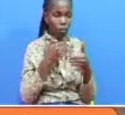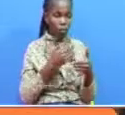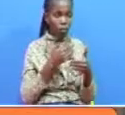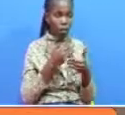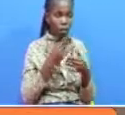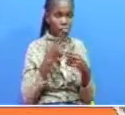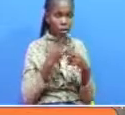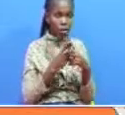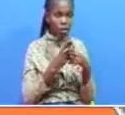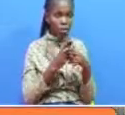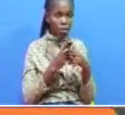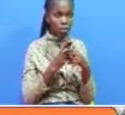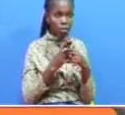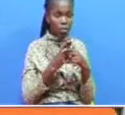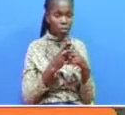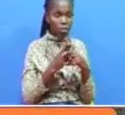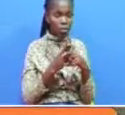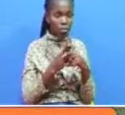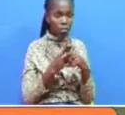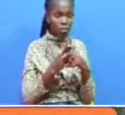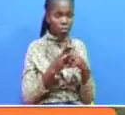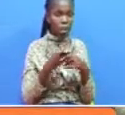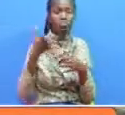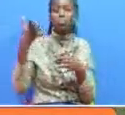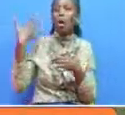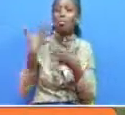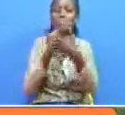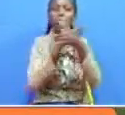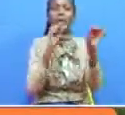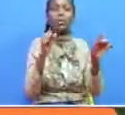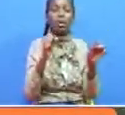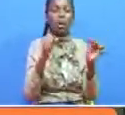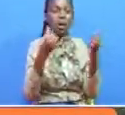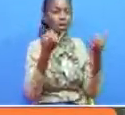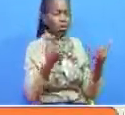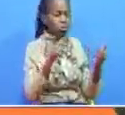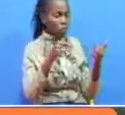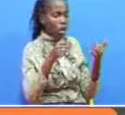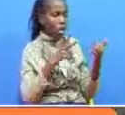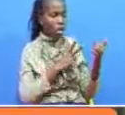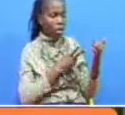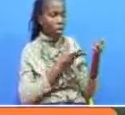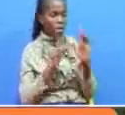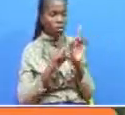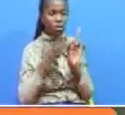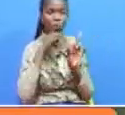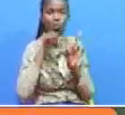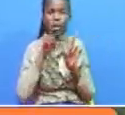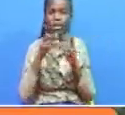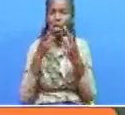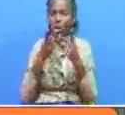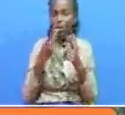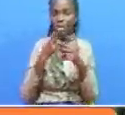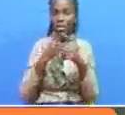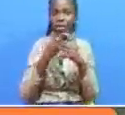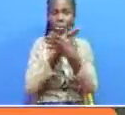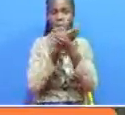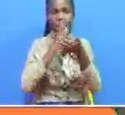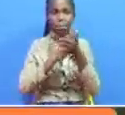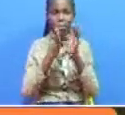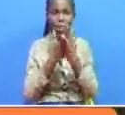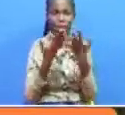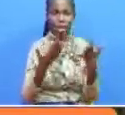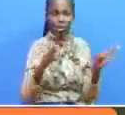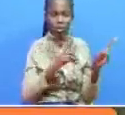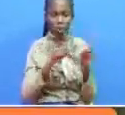esitu wa yaulawa hii Musumbi wa Kenya kana the former president. Na omu ndhwe katoa mbosi sasavale yake kumatweka Musumbi. Na kiloti ya lete onekweka